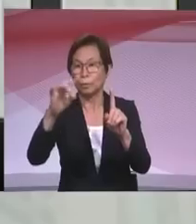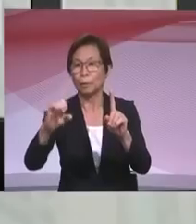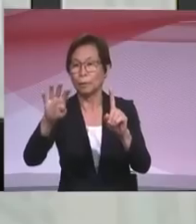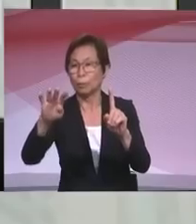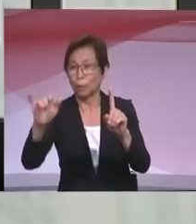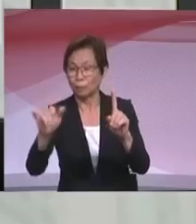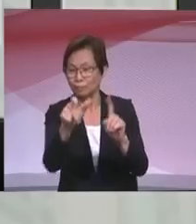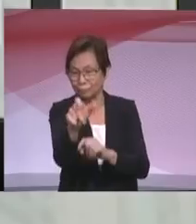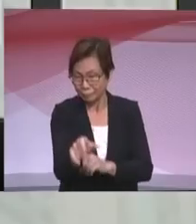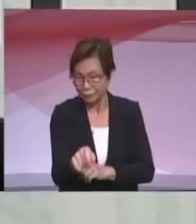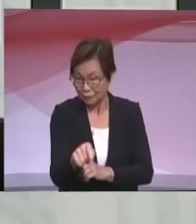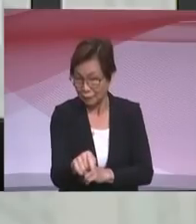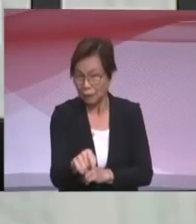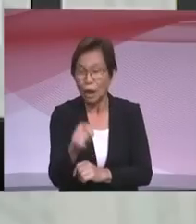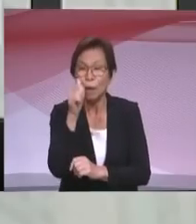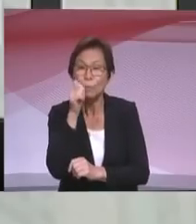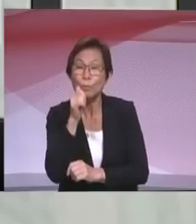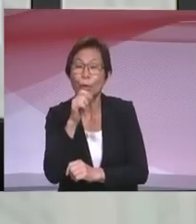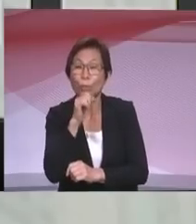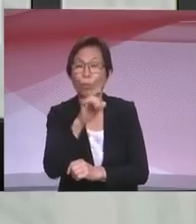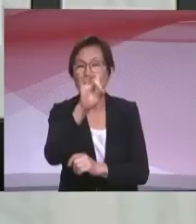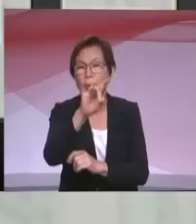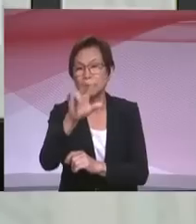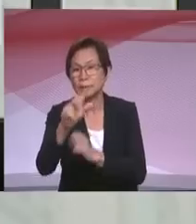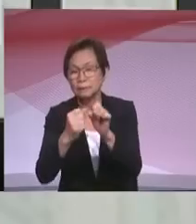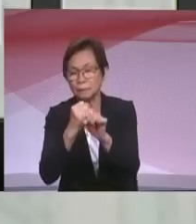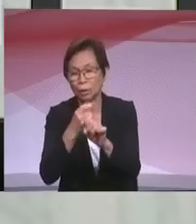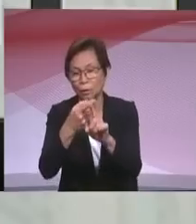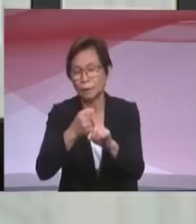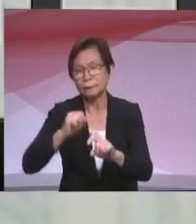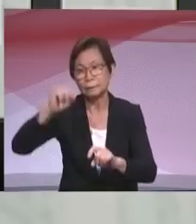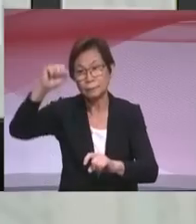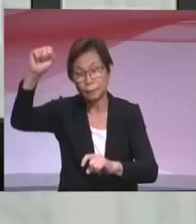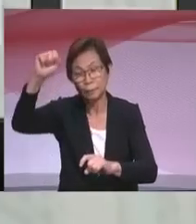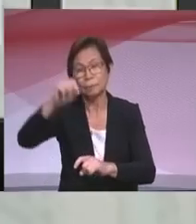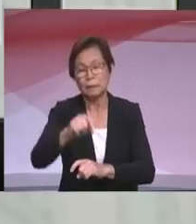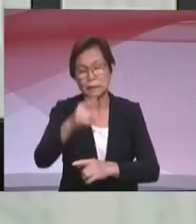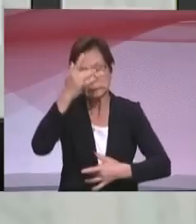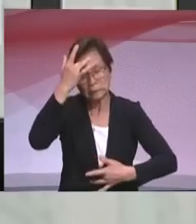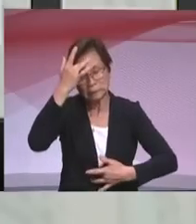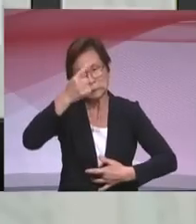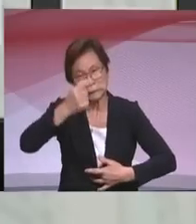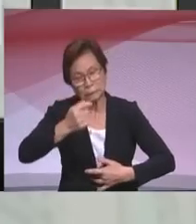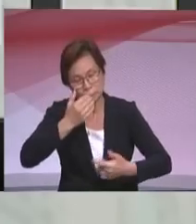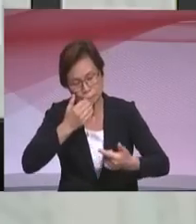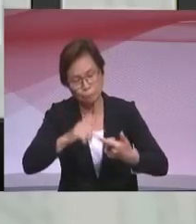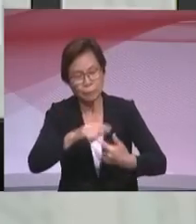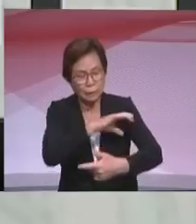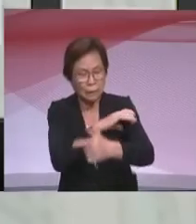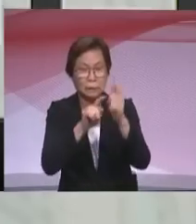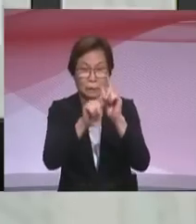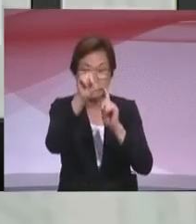106,846, seorang perempuan berusia 83 tahun dari negeri Sabah, dia mempunyai penyakit kencing manis, darah